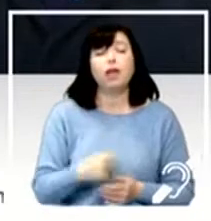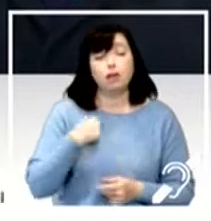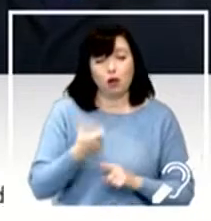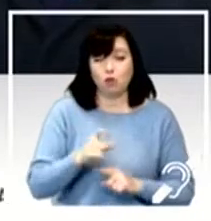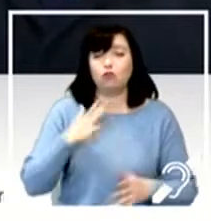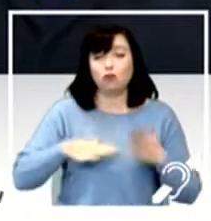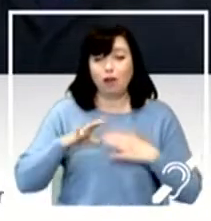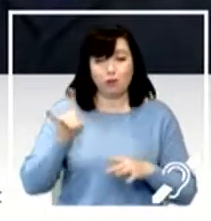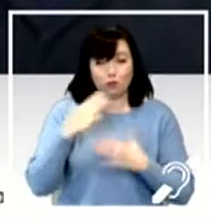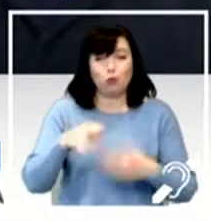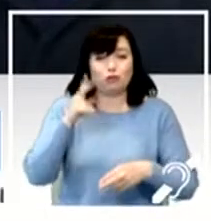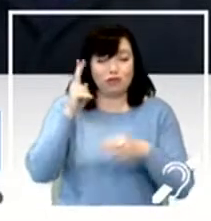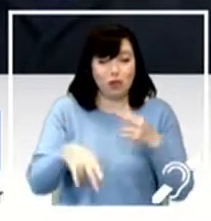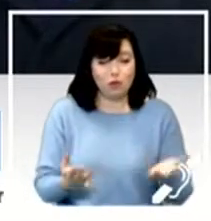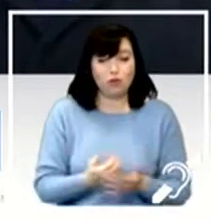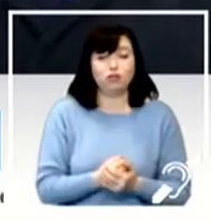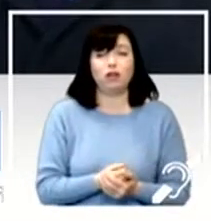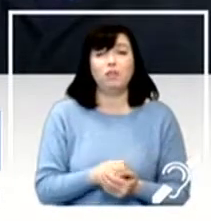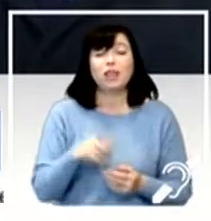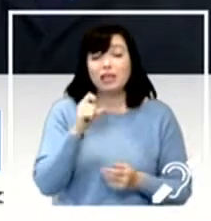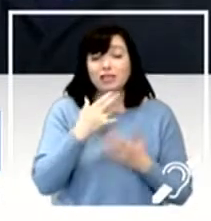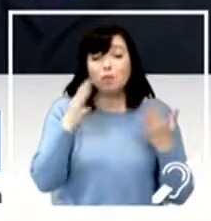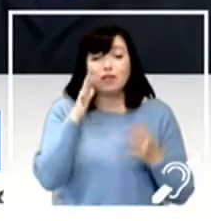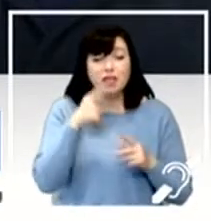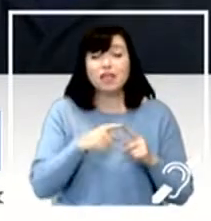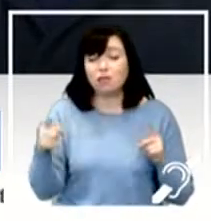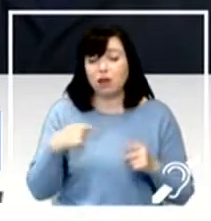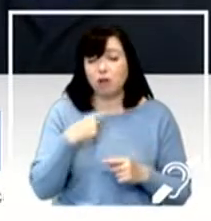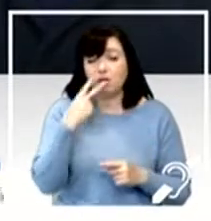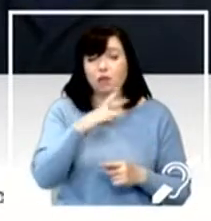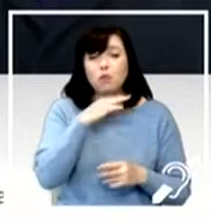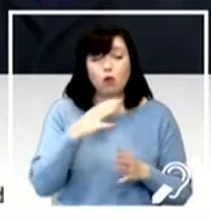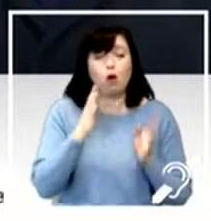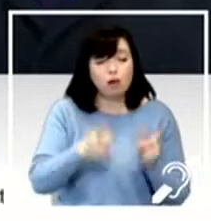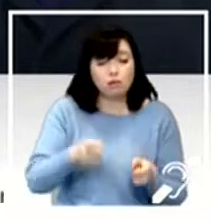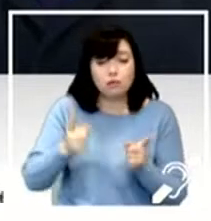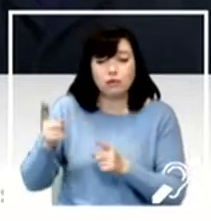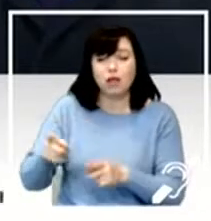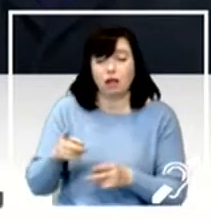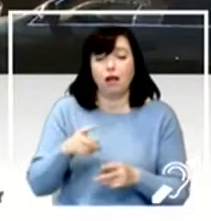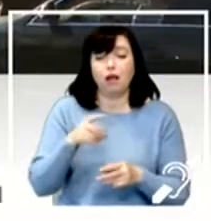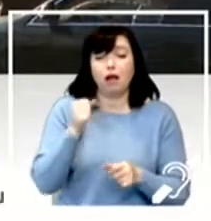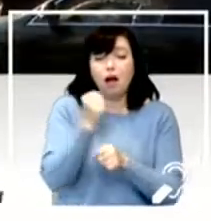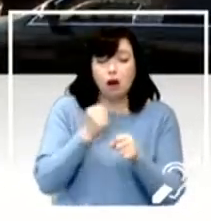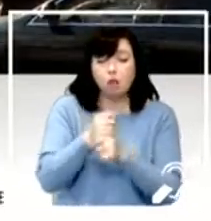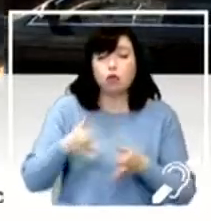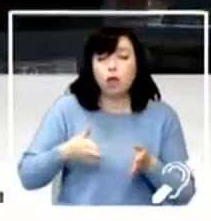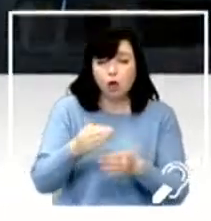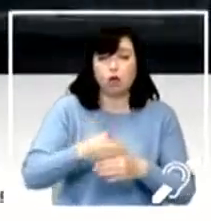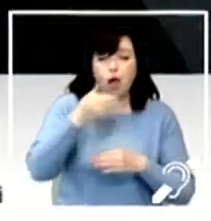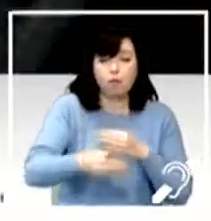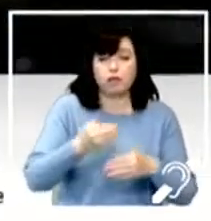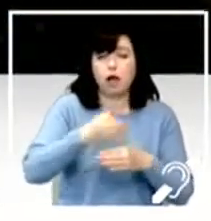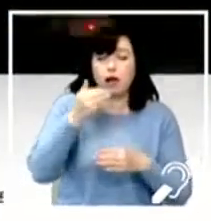că în ultimul deceniu am văzut multe segmente de drum pe care lucrările au tot întârziat. Acum,